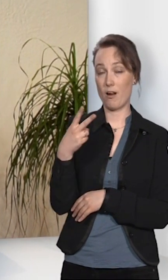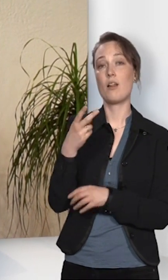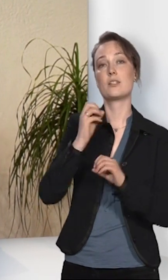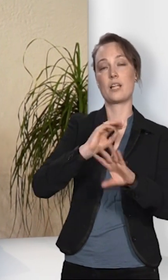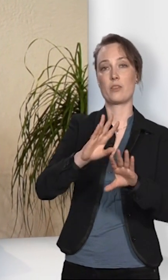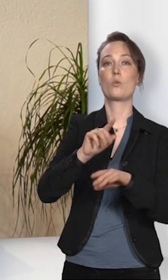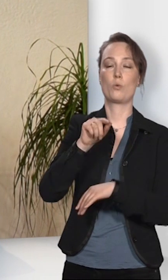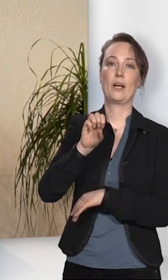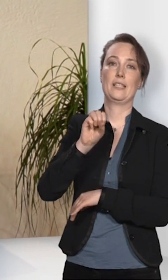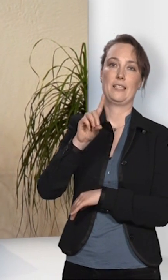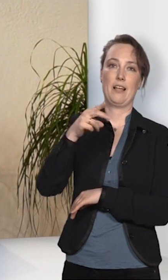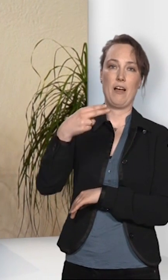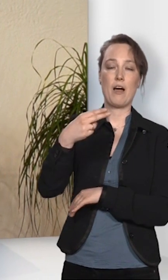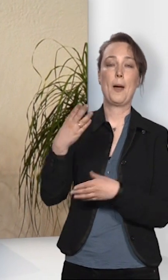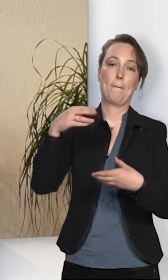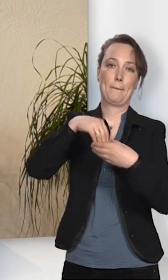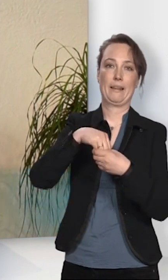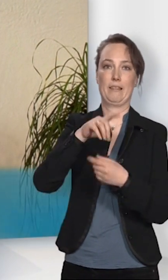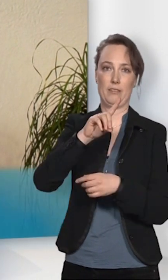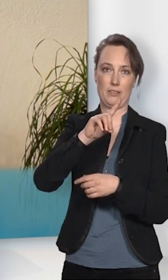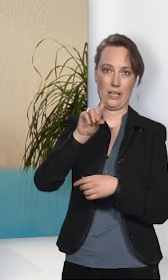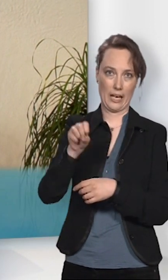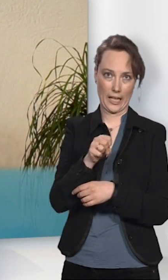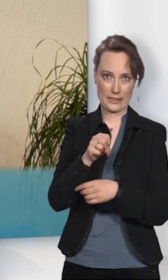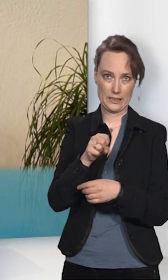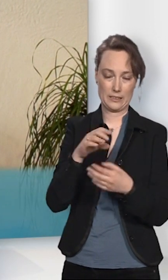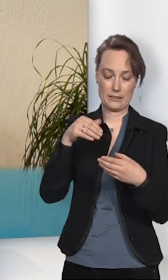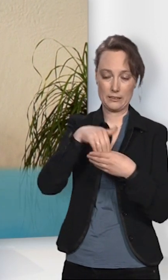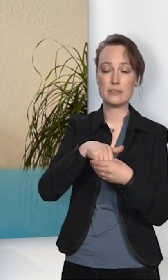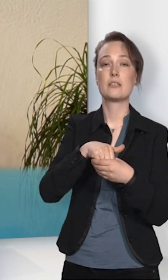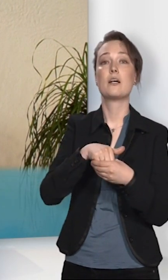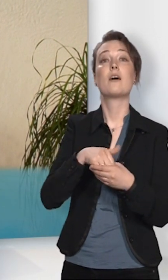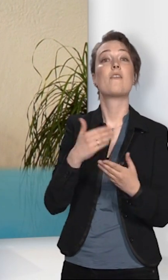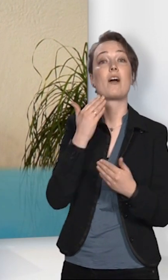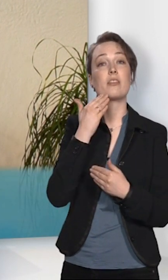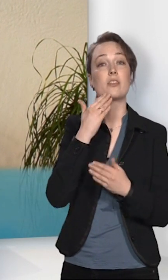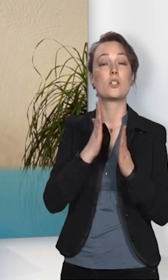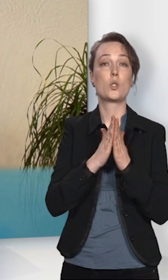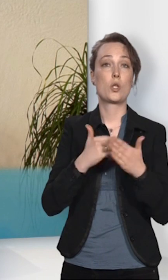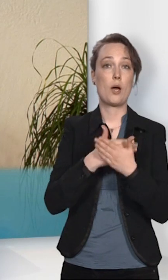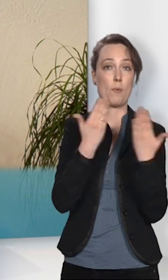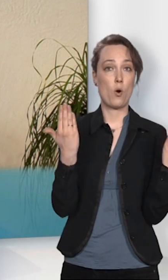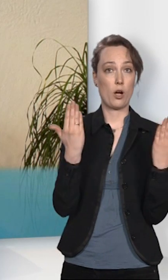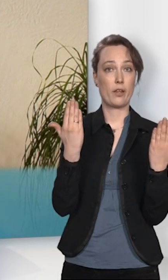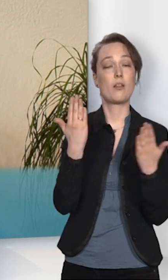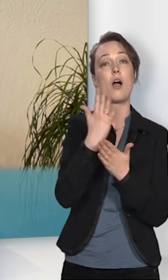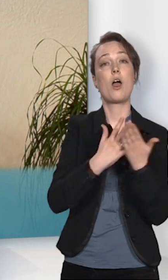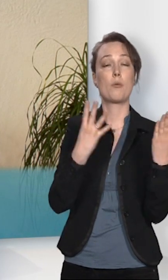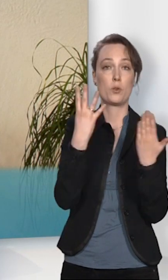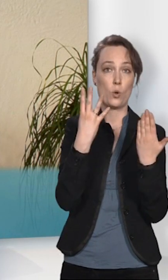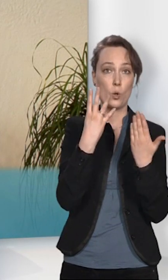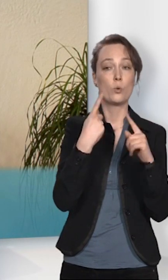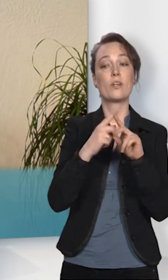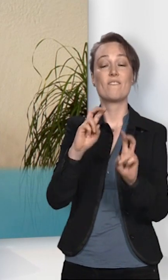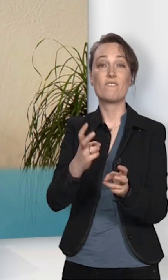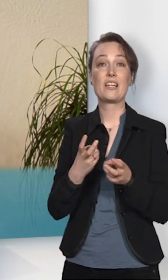bei denen dieser Gottesdienst in der deutschen Gebärdensprache übersetzt wird. Das ist Sonntagmorgen um 8.30 Uhr. Und